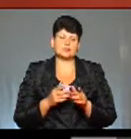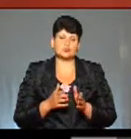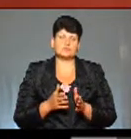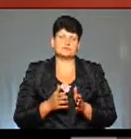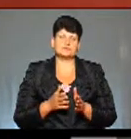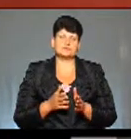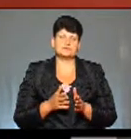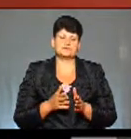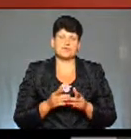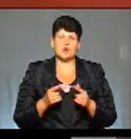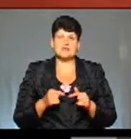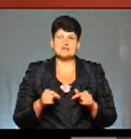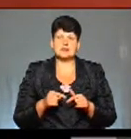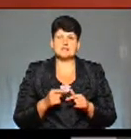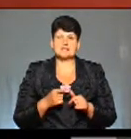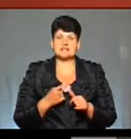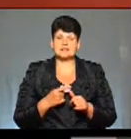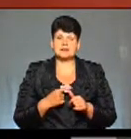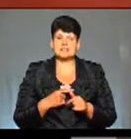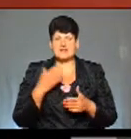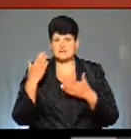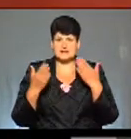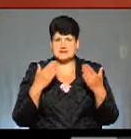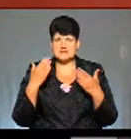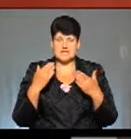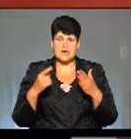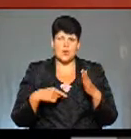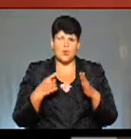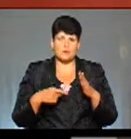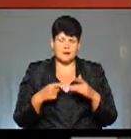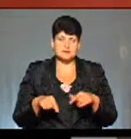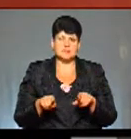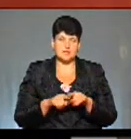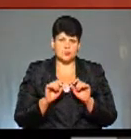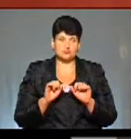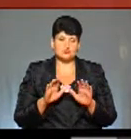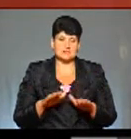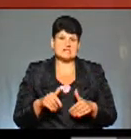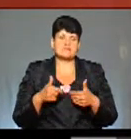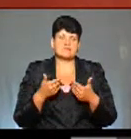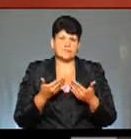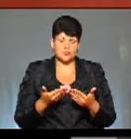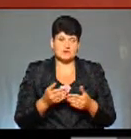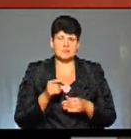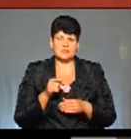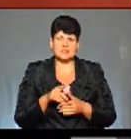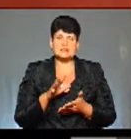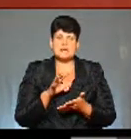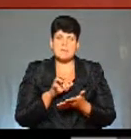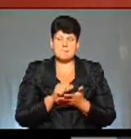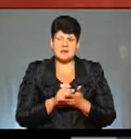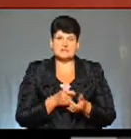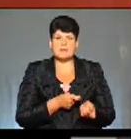ніби якби організацію, називається «Веселі колеса». Також можна звернутися, і вони займаються